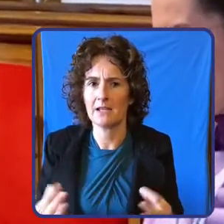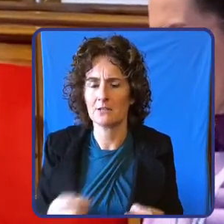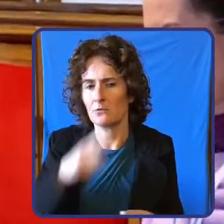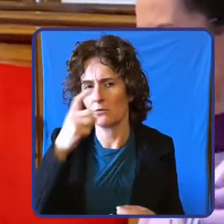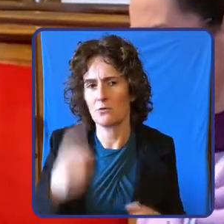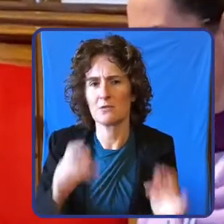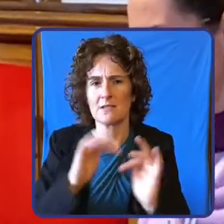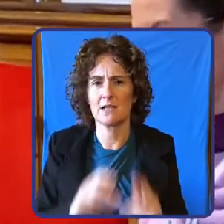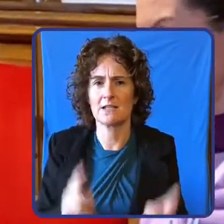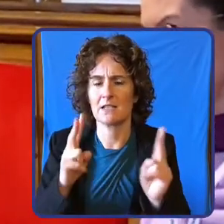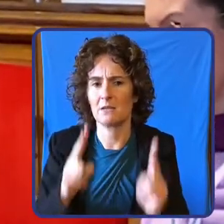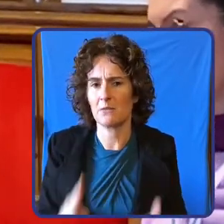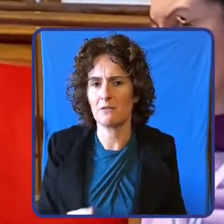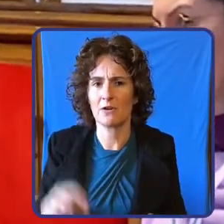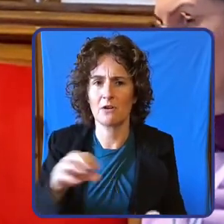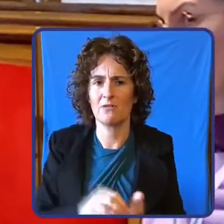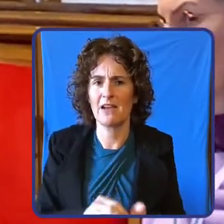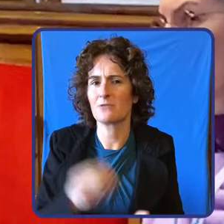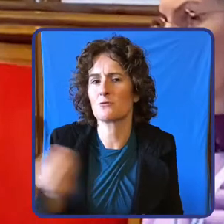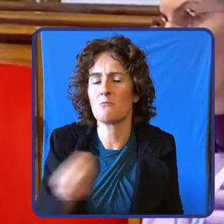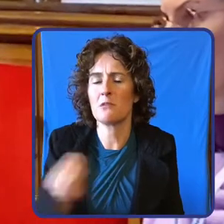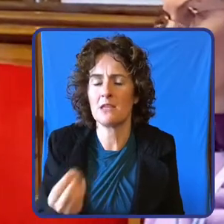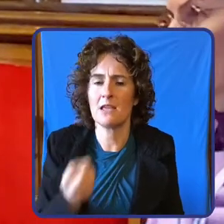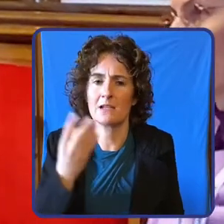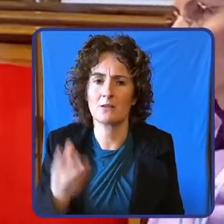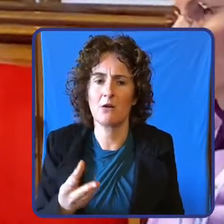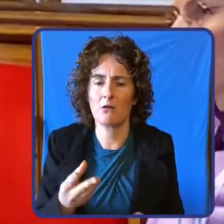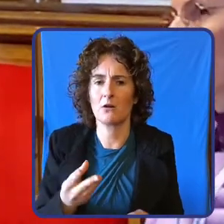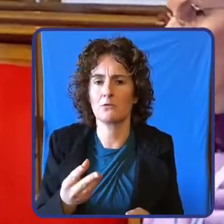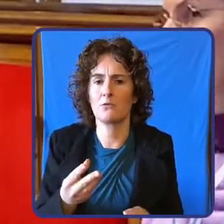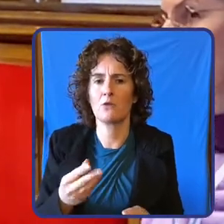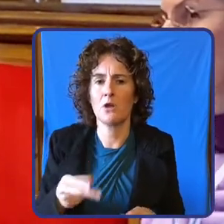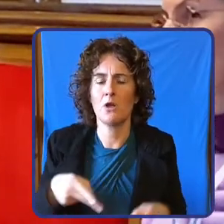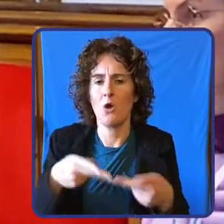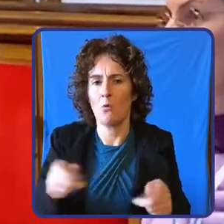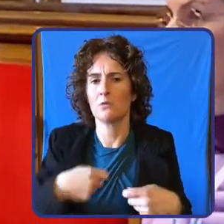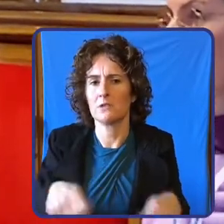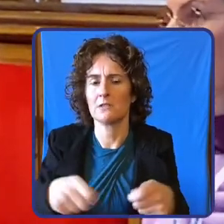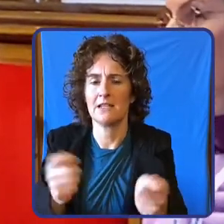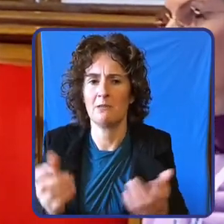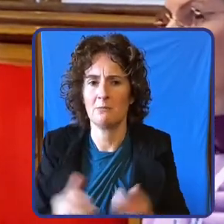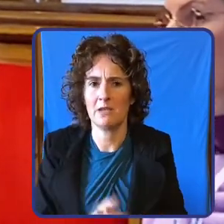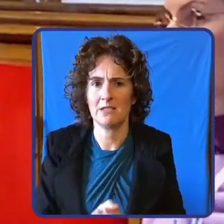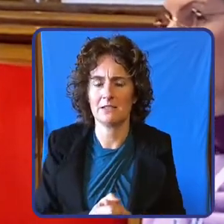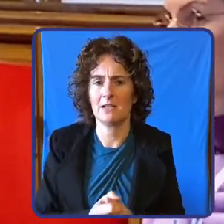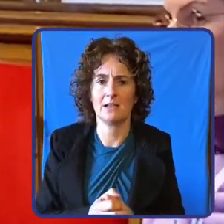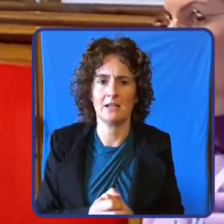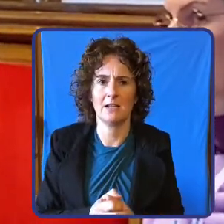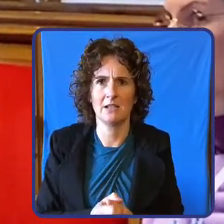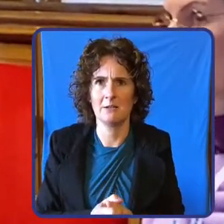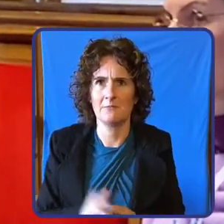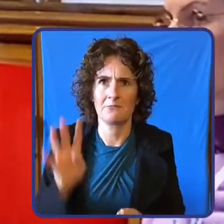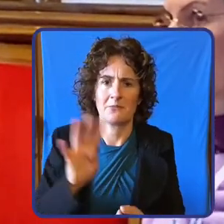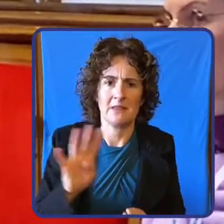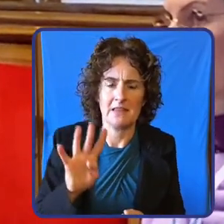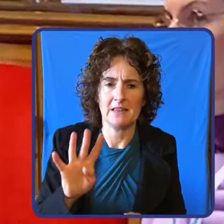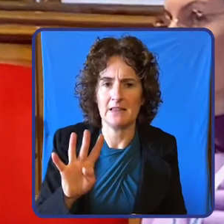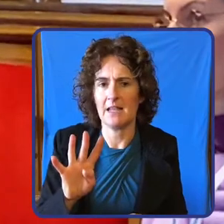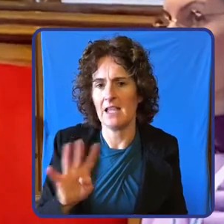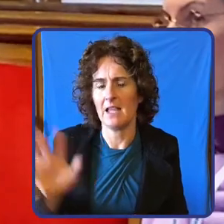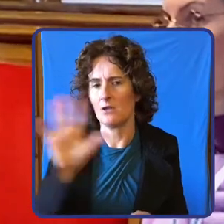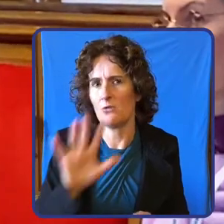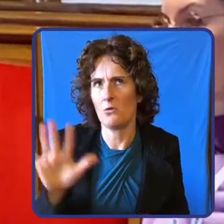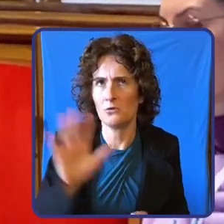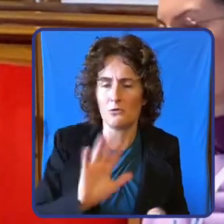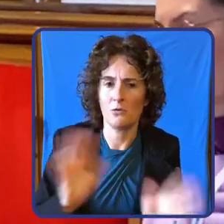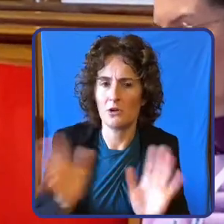abszolút nélkülözhető. Tehát a csúcsforgalomban 4 óra és 5 óra között van egy kis dugó, nem tudom, 5-10 perc alatt akkor is át lehet menni, mikor a legnagyobb